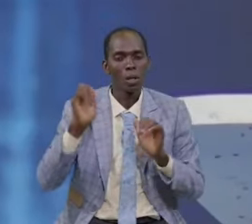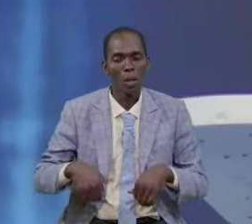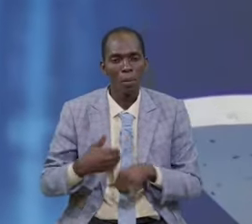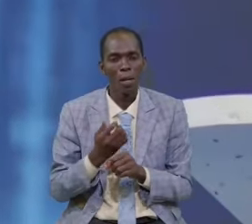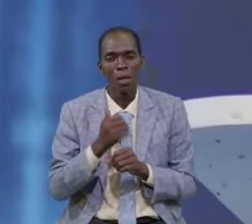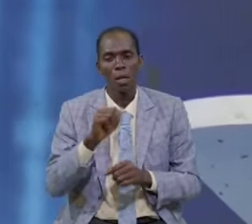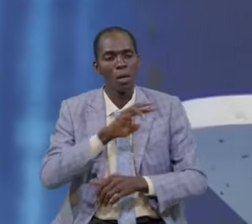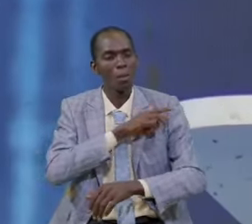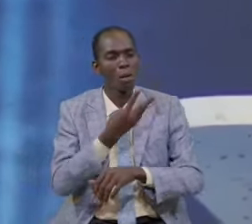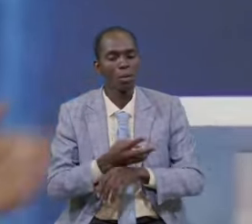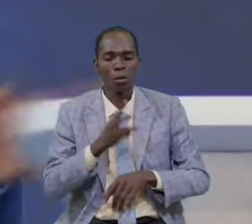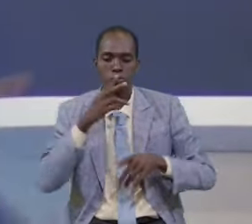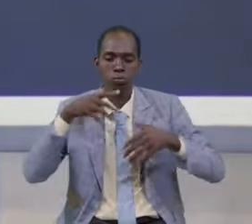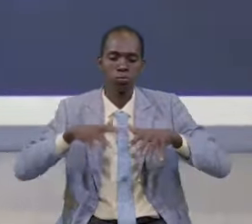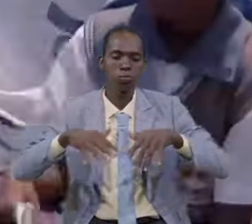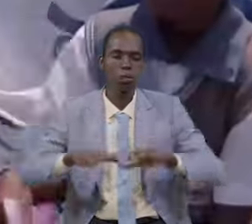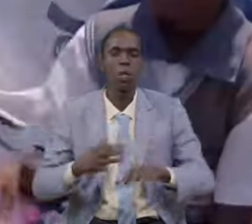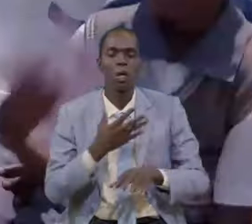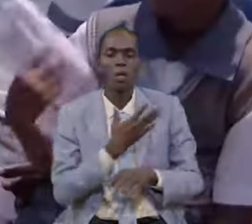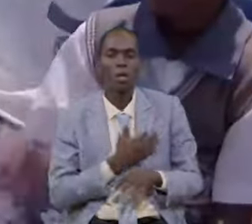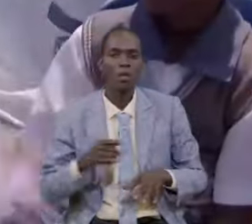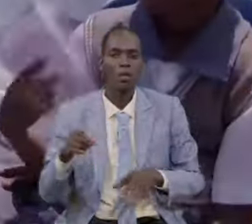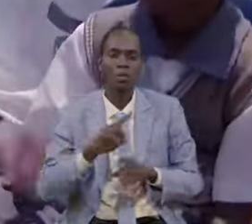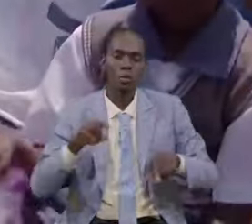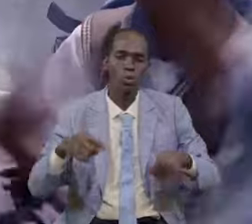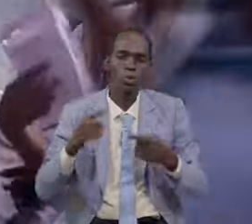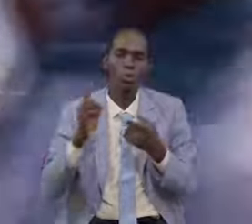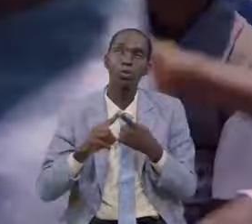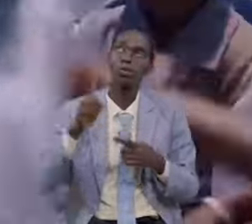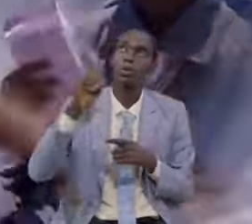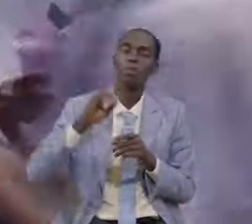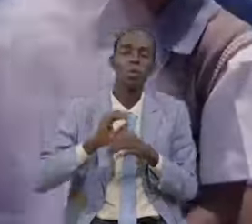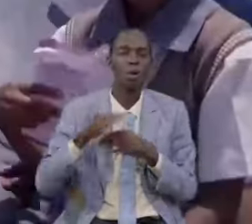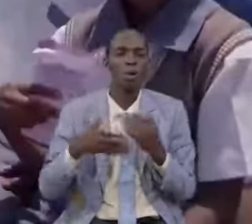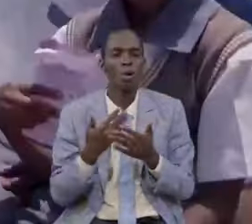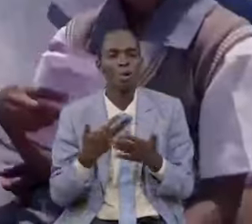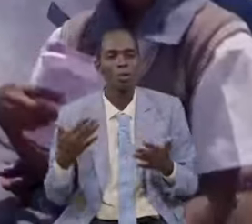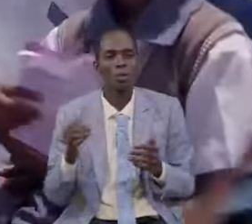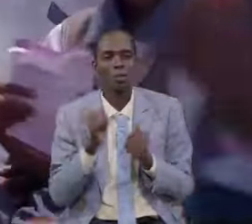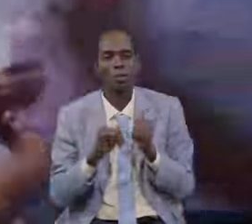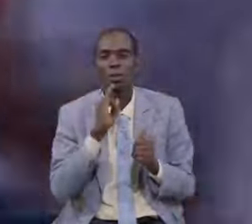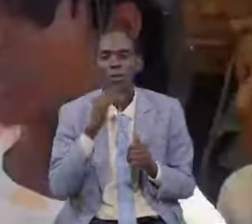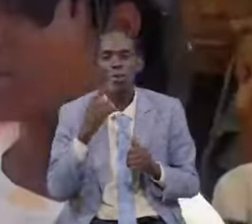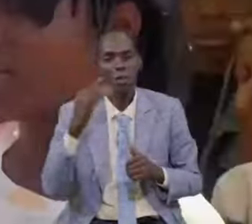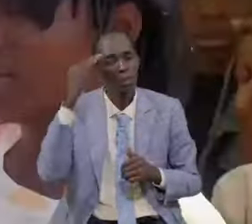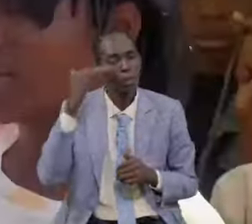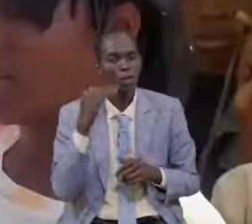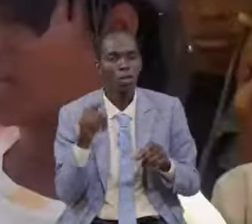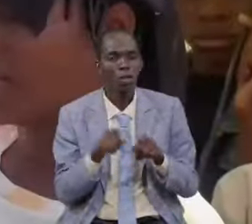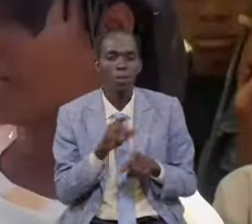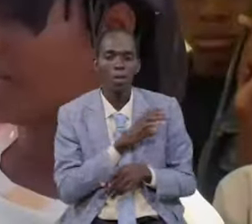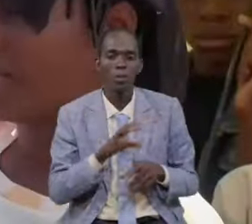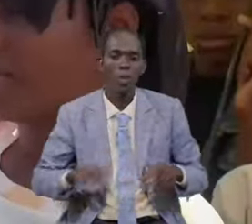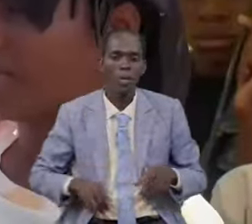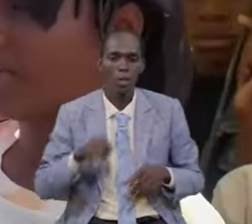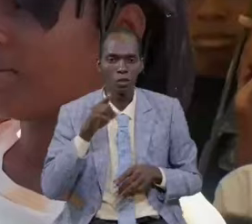Et tu crois en lui, celui qui est le chef, même Christ, tu vas grandir.